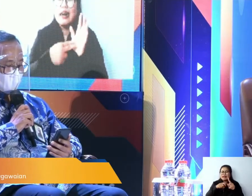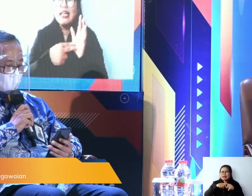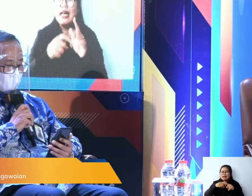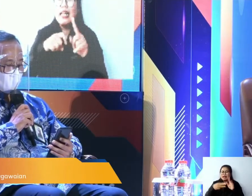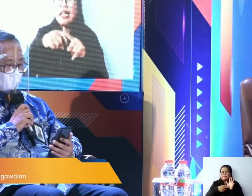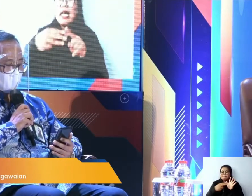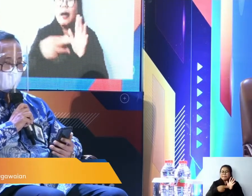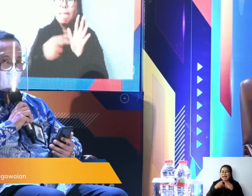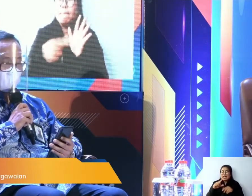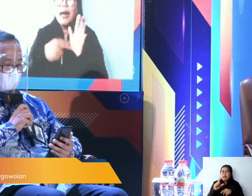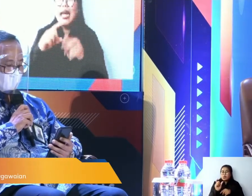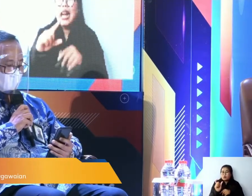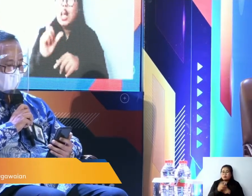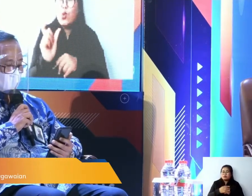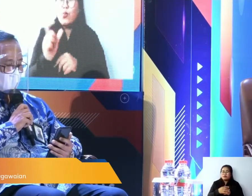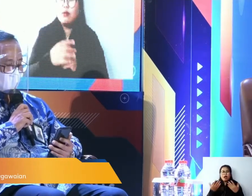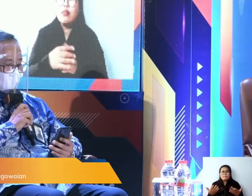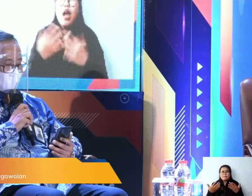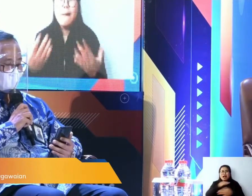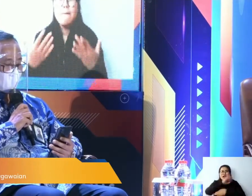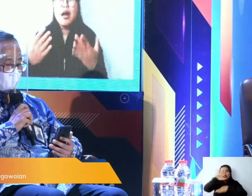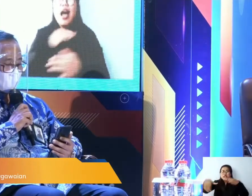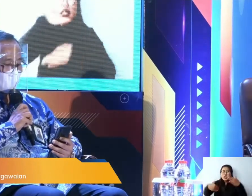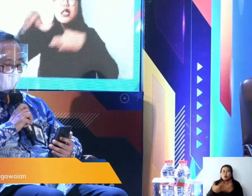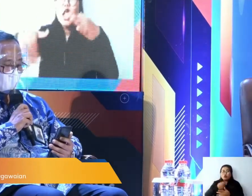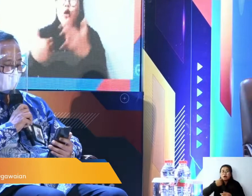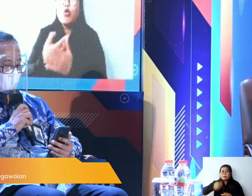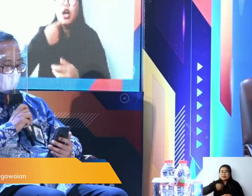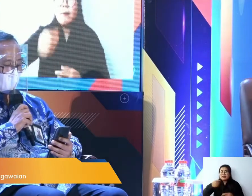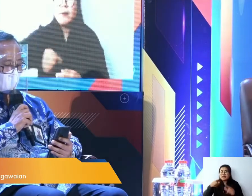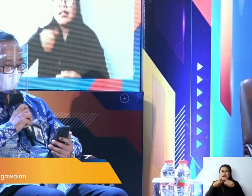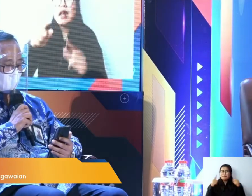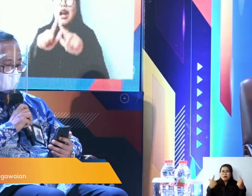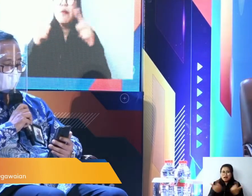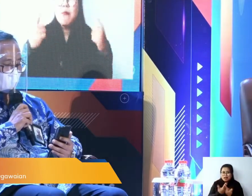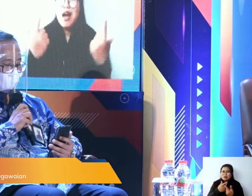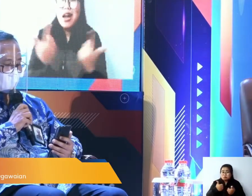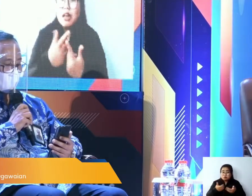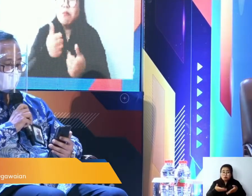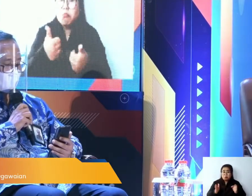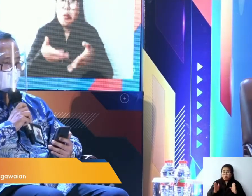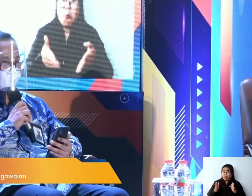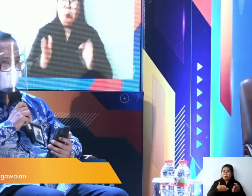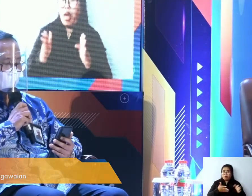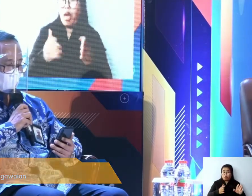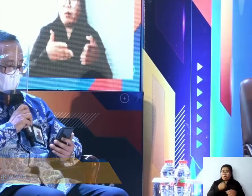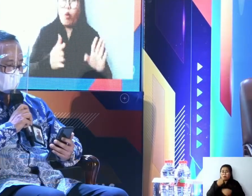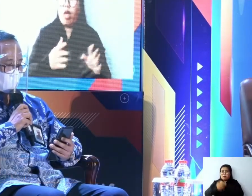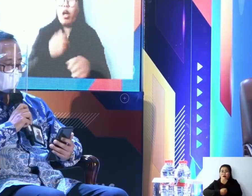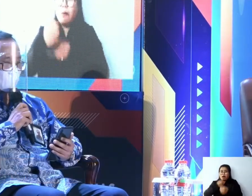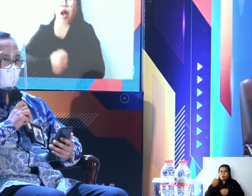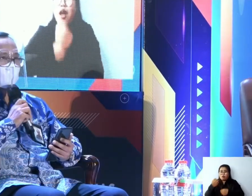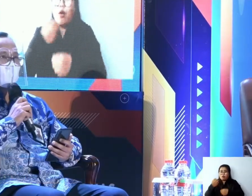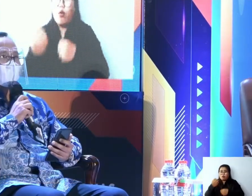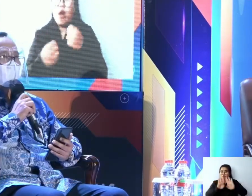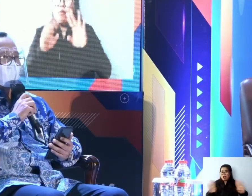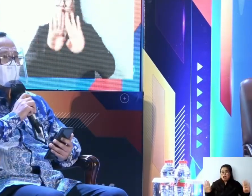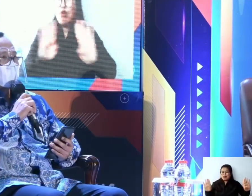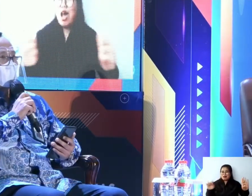Apakah seluruh Kementerian lembaga akan diperbolehkan melakukan rekrutmen di tahun